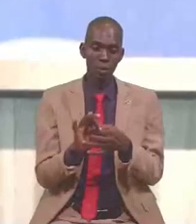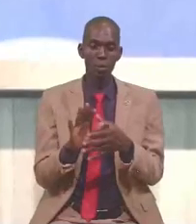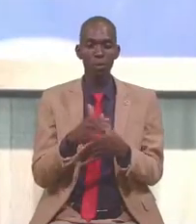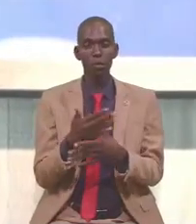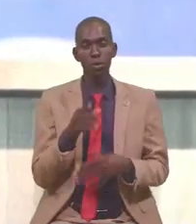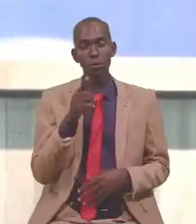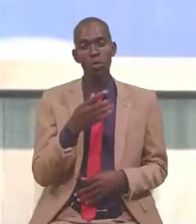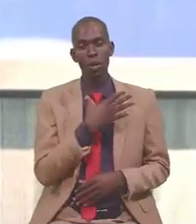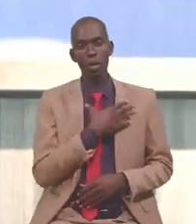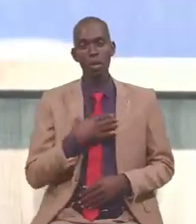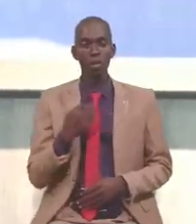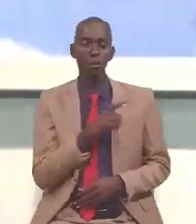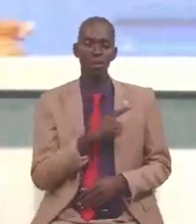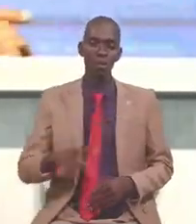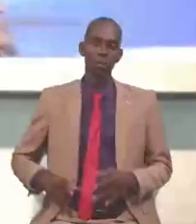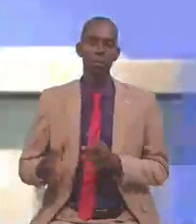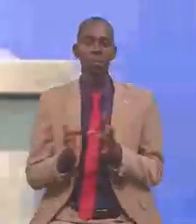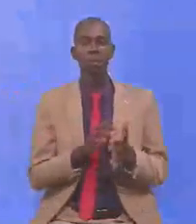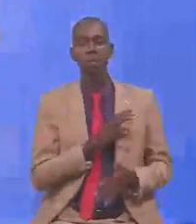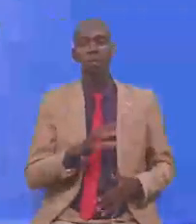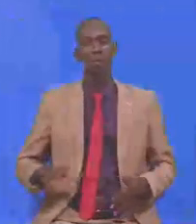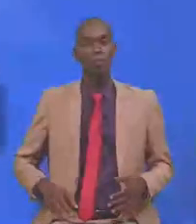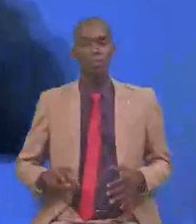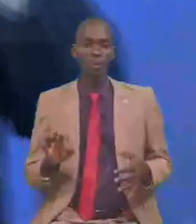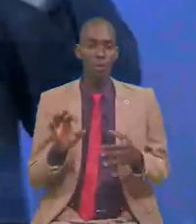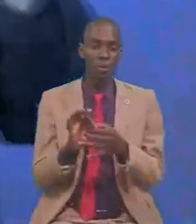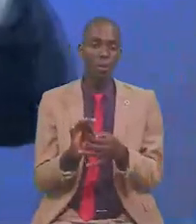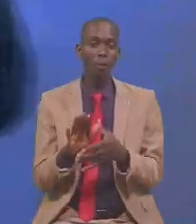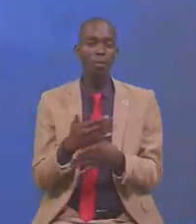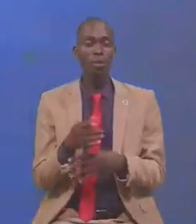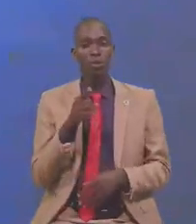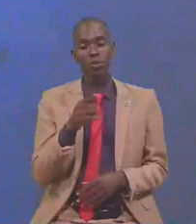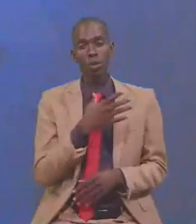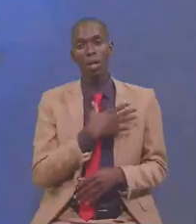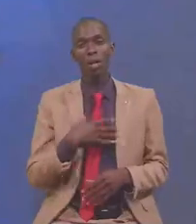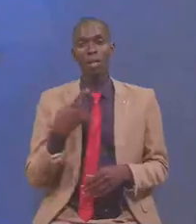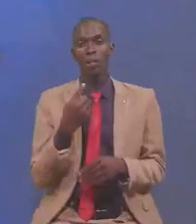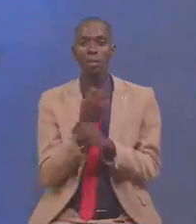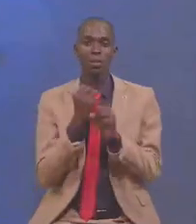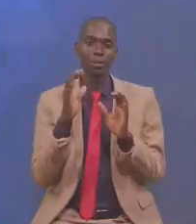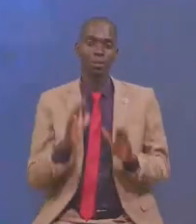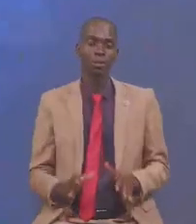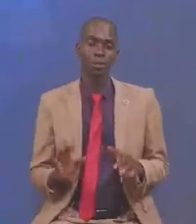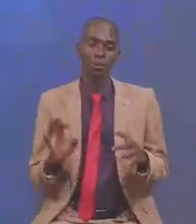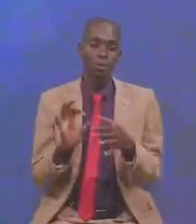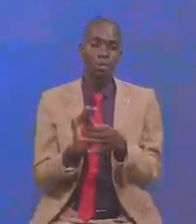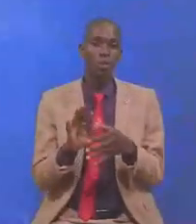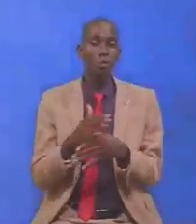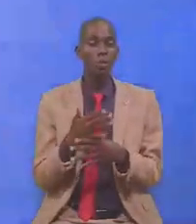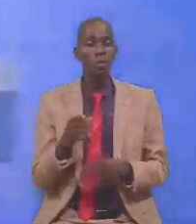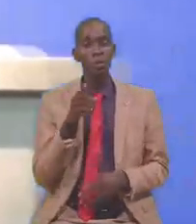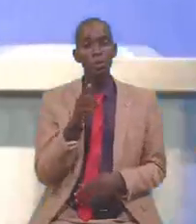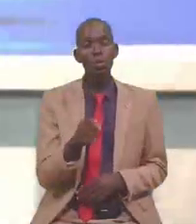Seigneur Jésus-Christ. La connexion entre vous et le Sauveur, la connexion entre vous et